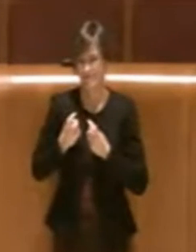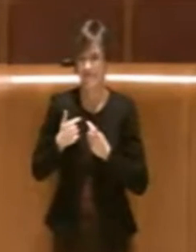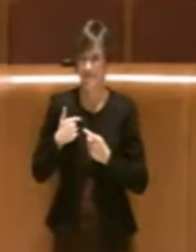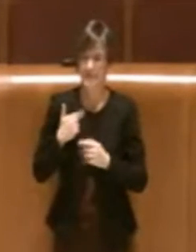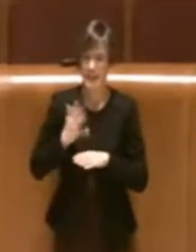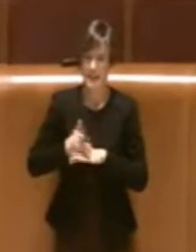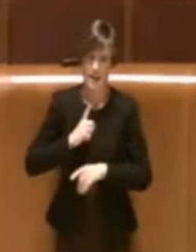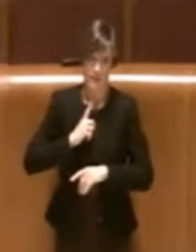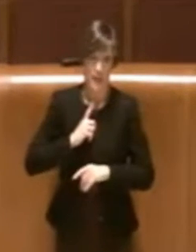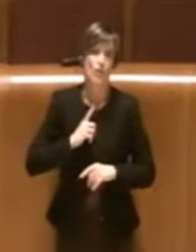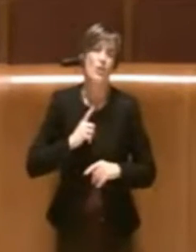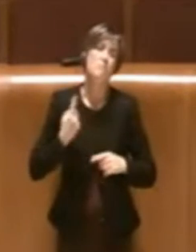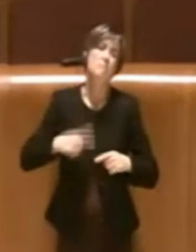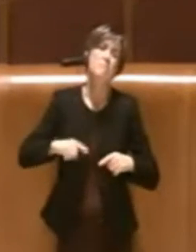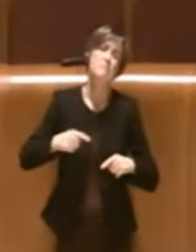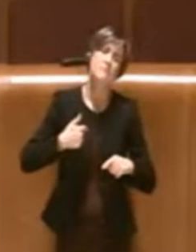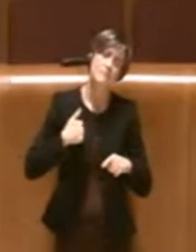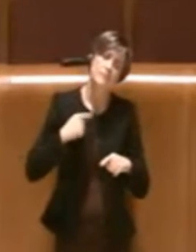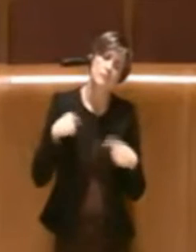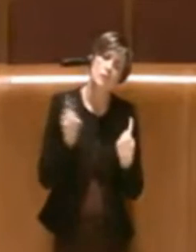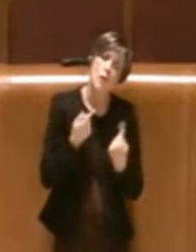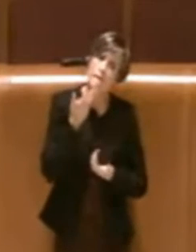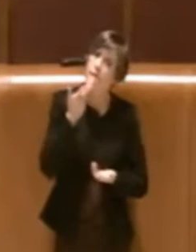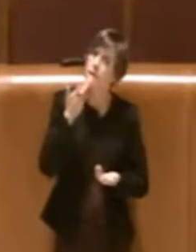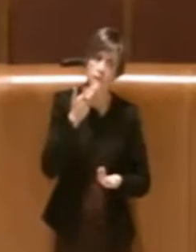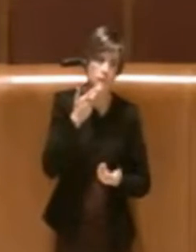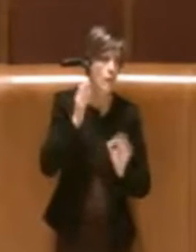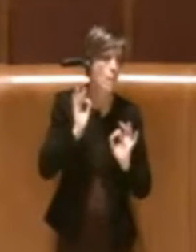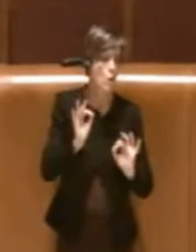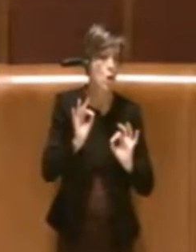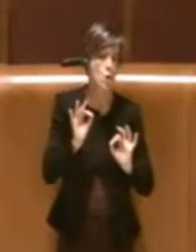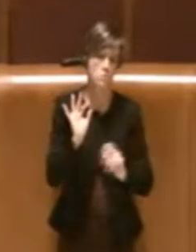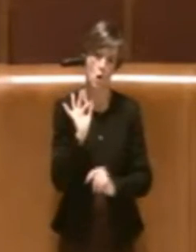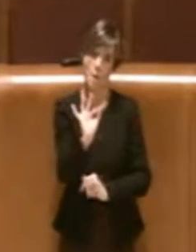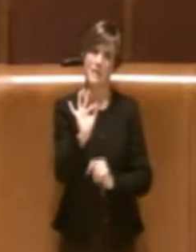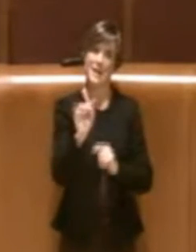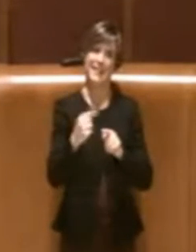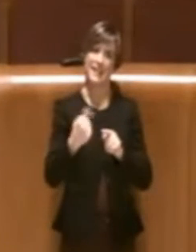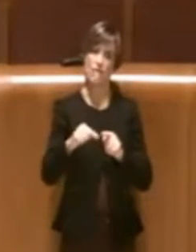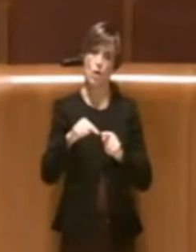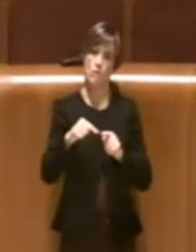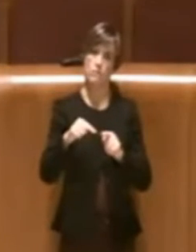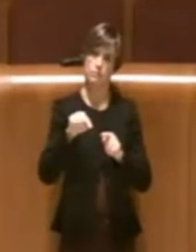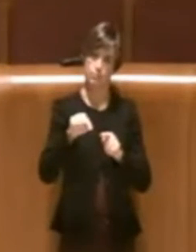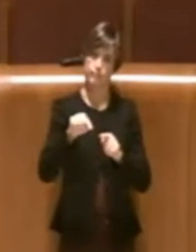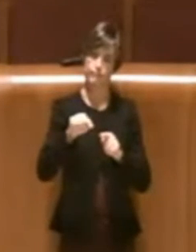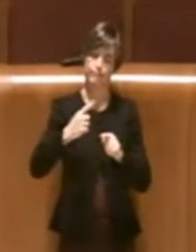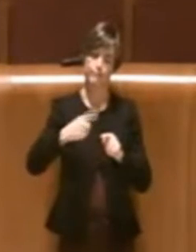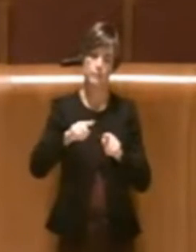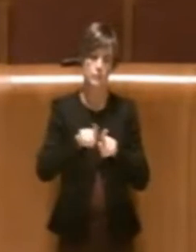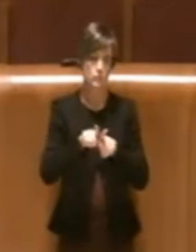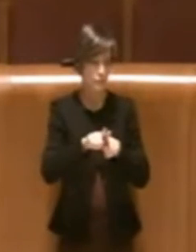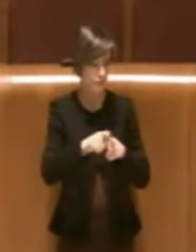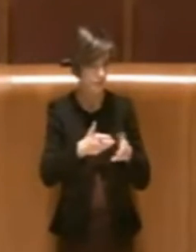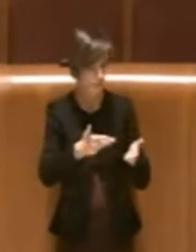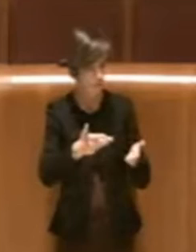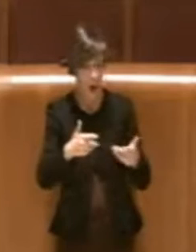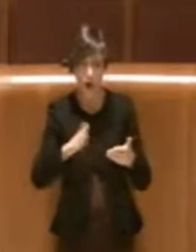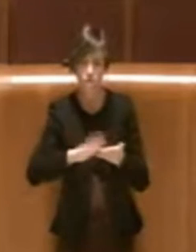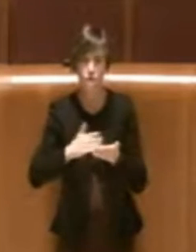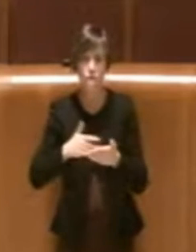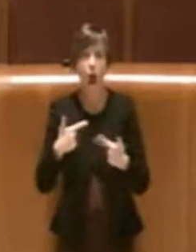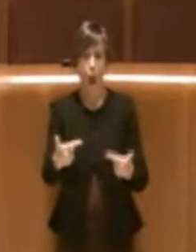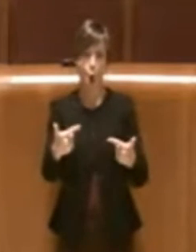per noi è imprescindibile questo obiettivo, riuscire a valorizzare questo patrimonio